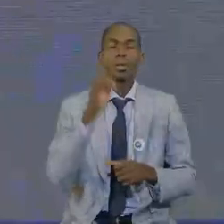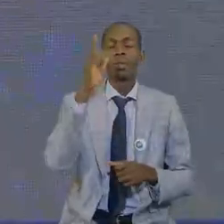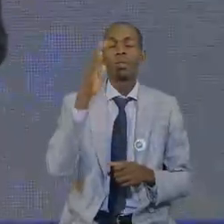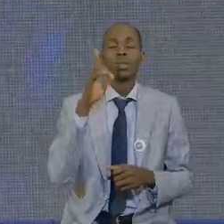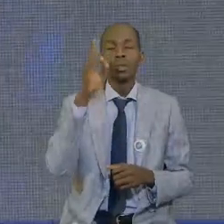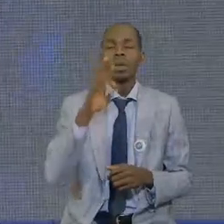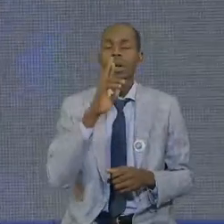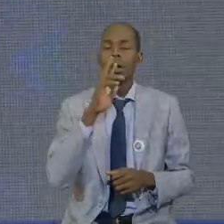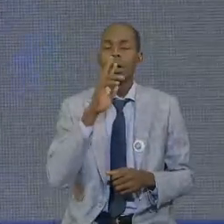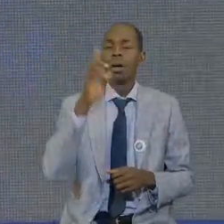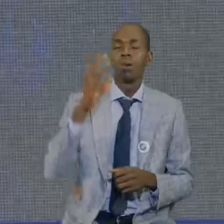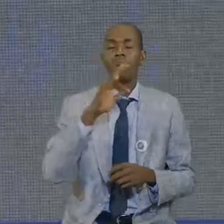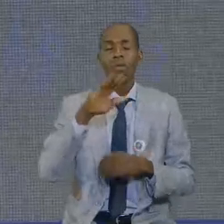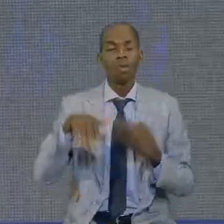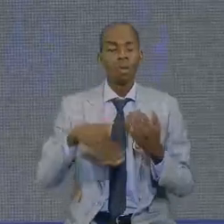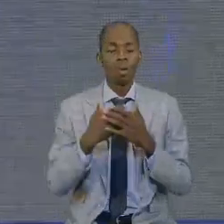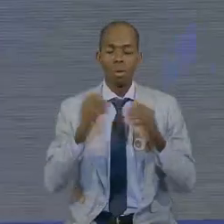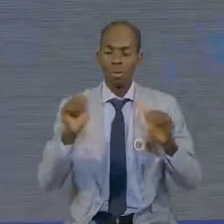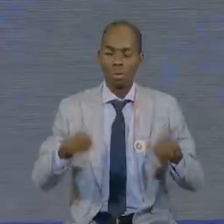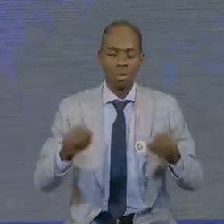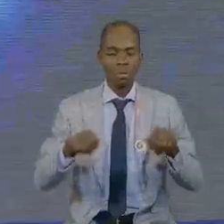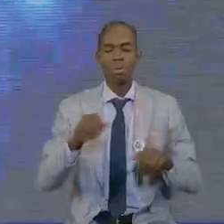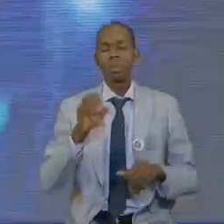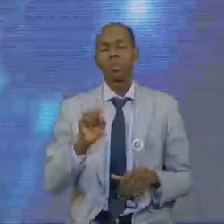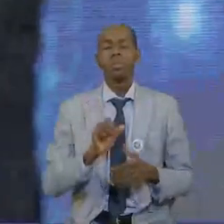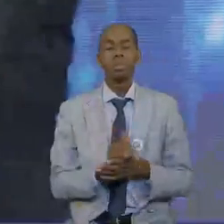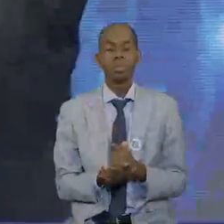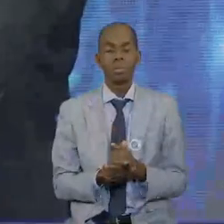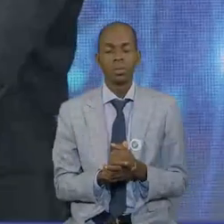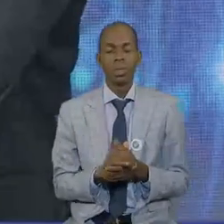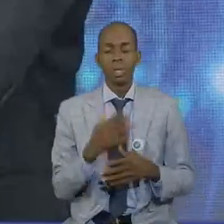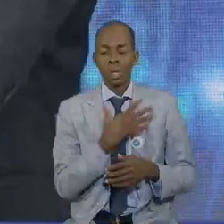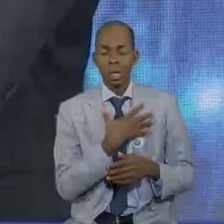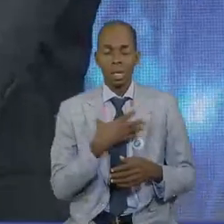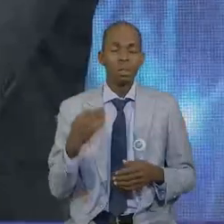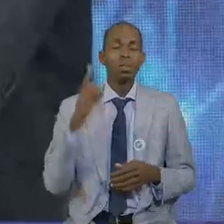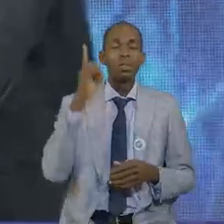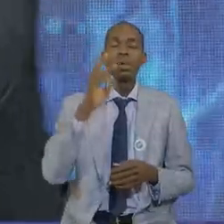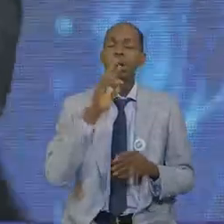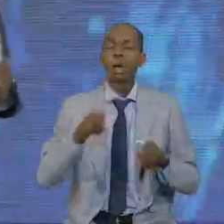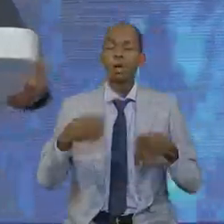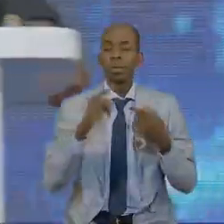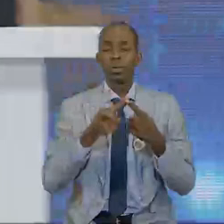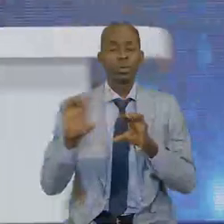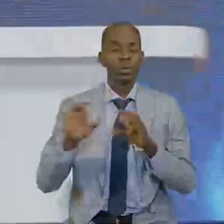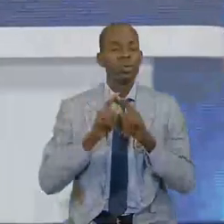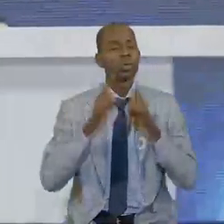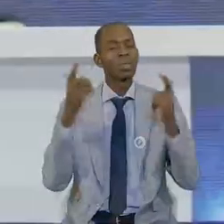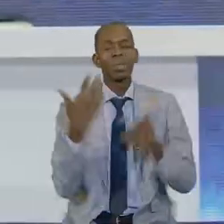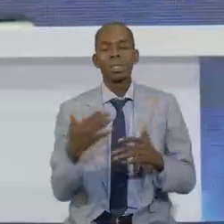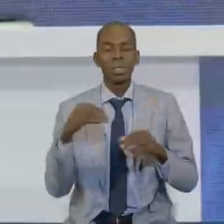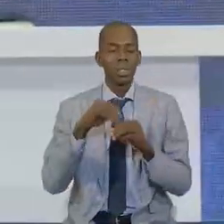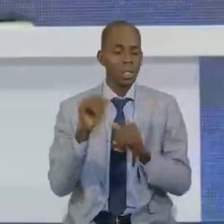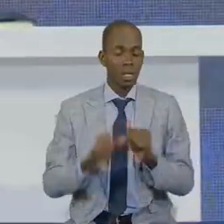are God of all possibilities. Tu es Dieu de toutes possibilités. And you are going to do great things in every life,